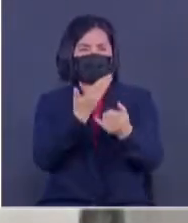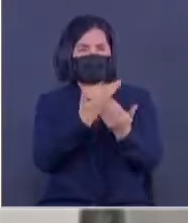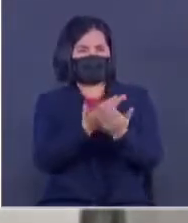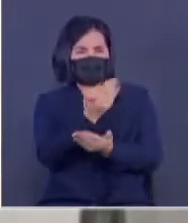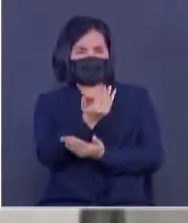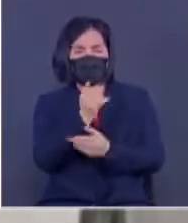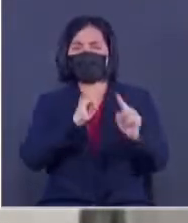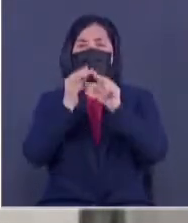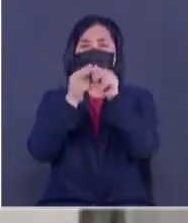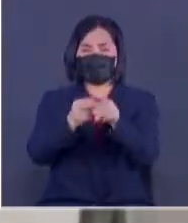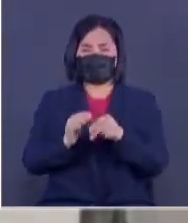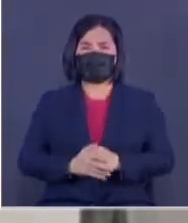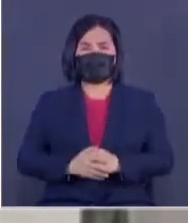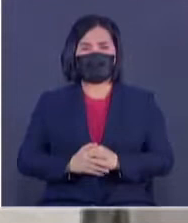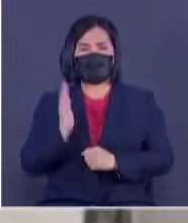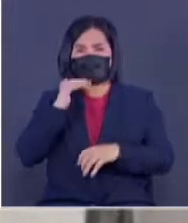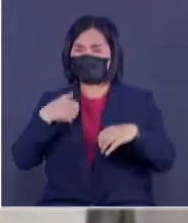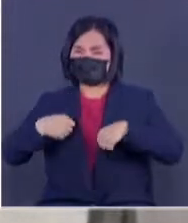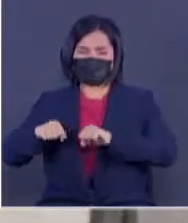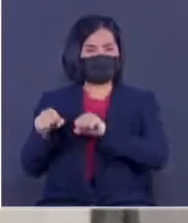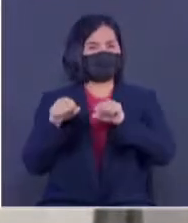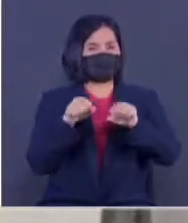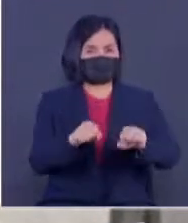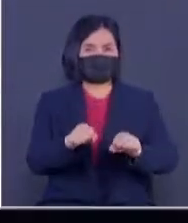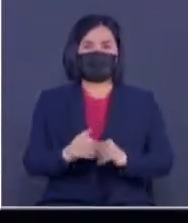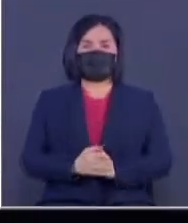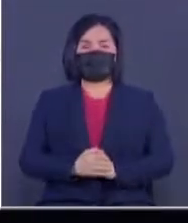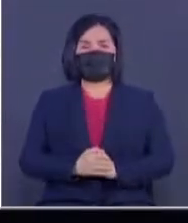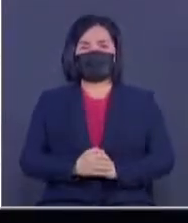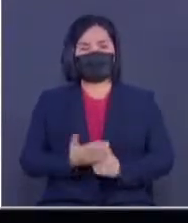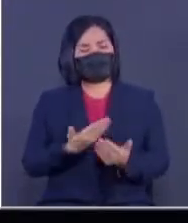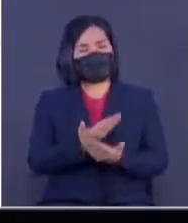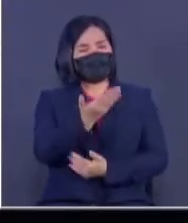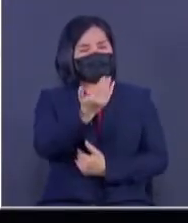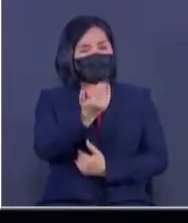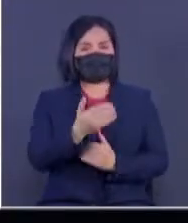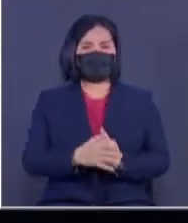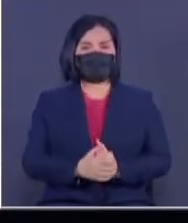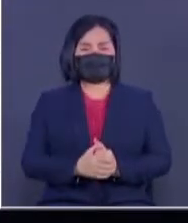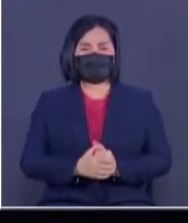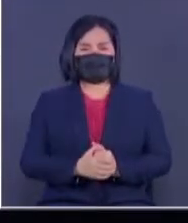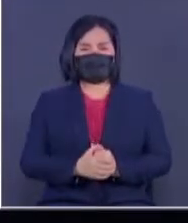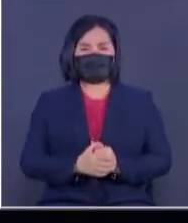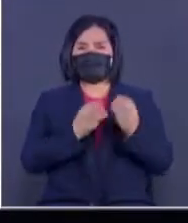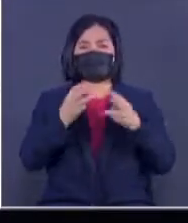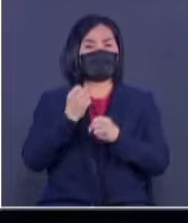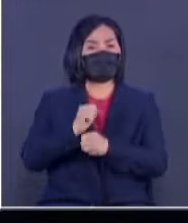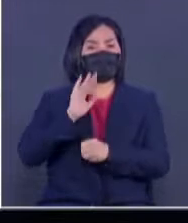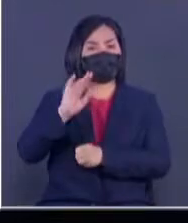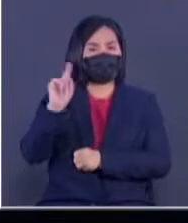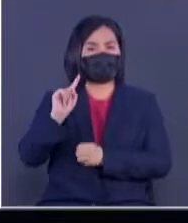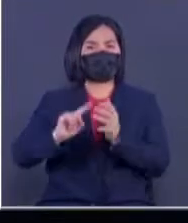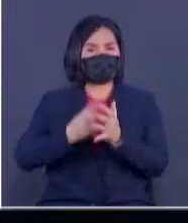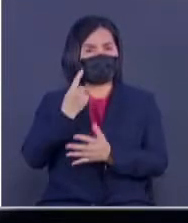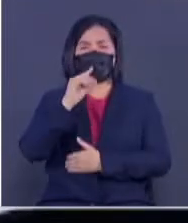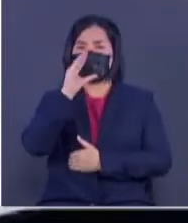ค ่ ะ ไม่นานครับชายคนดังกล่าวก็ขี่รถจักรยานยนต์เข้ามาจอดแล้วก็มาทวงเงินที่ติดค้างการทวงเงินของเขาเริ่มต้นจาก